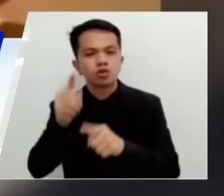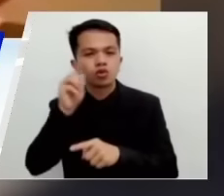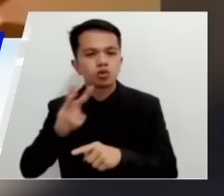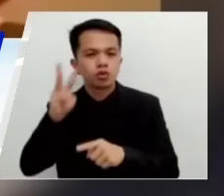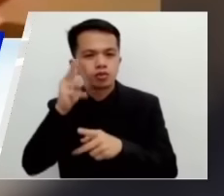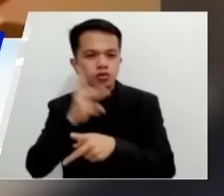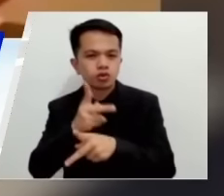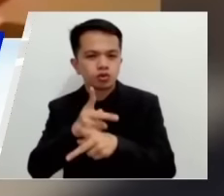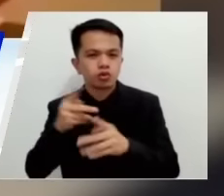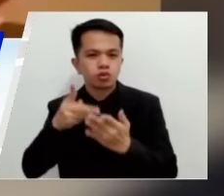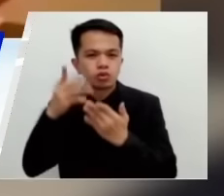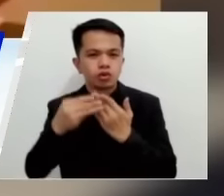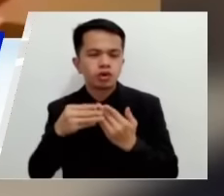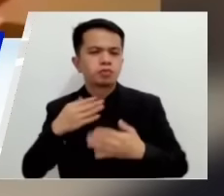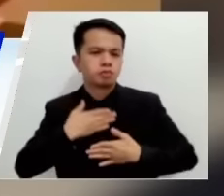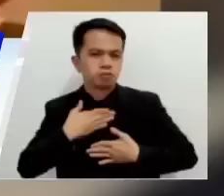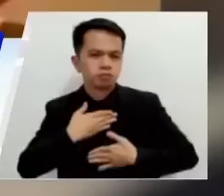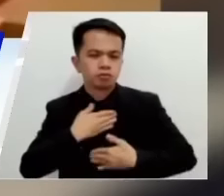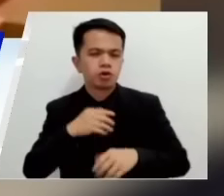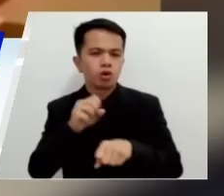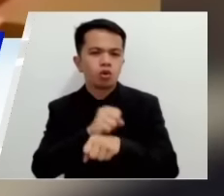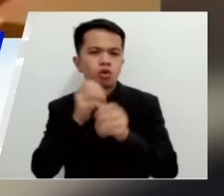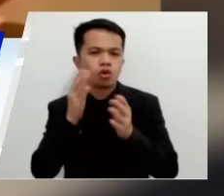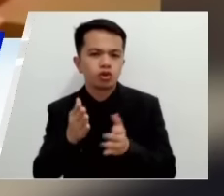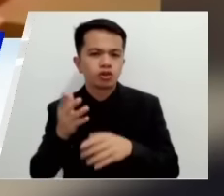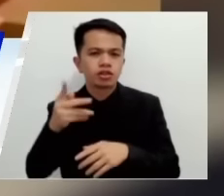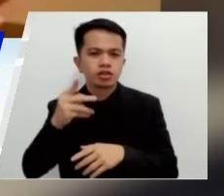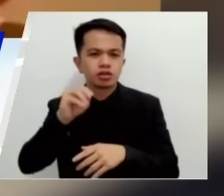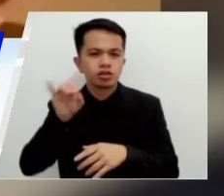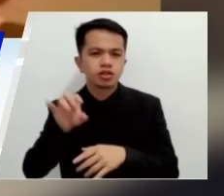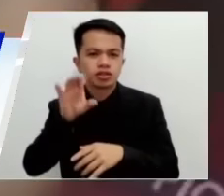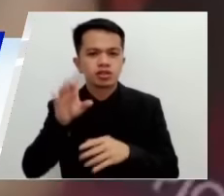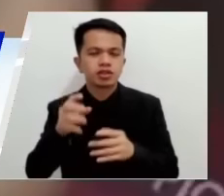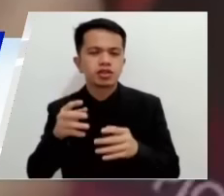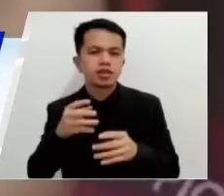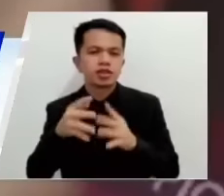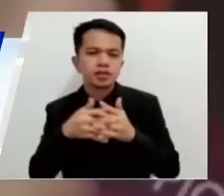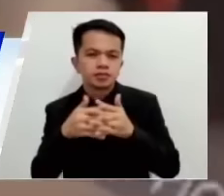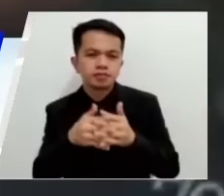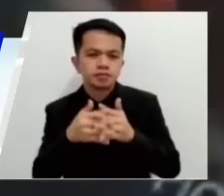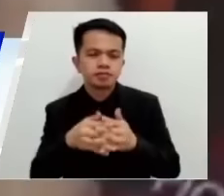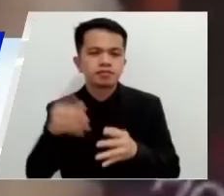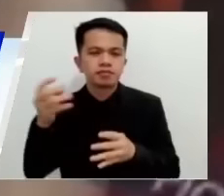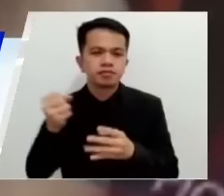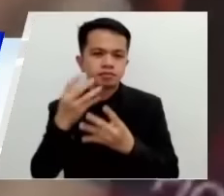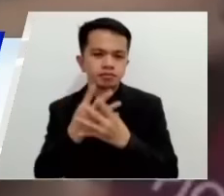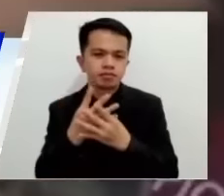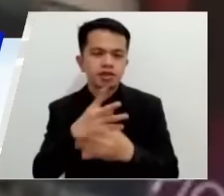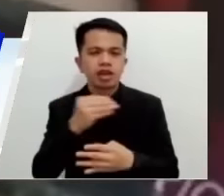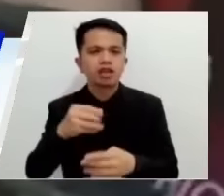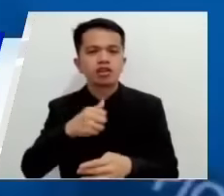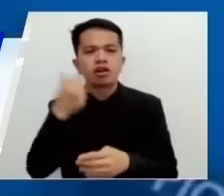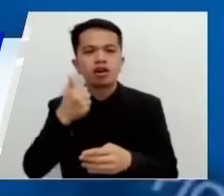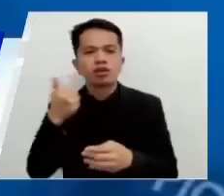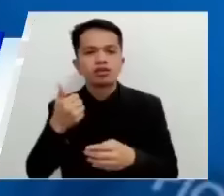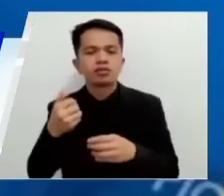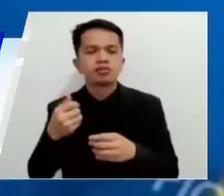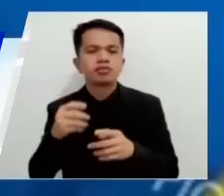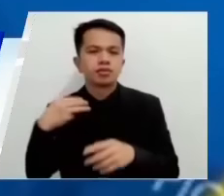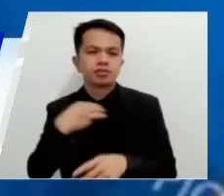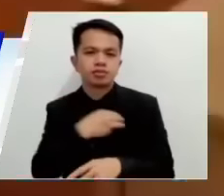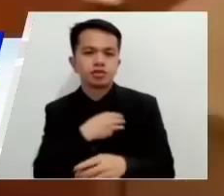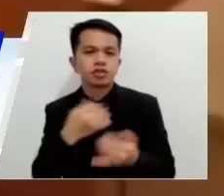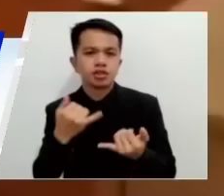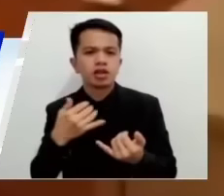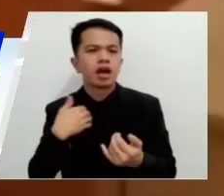biktima at dating workers ng KOJC sa Amerika ang pagkakaaresto kay Kibuloy at iba pang akusado. Pero may habol silang